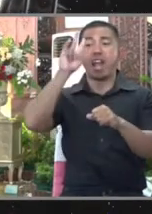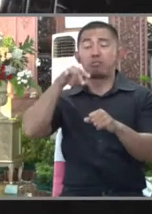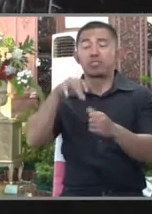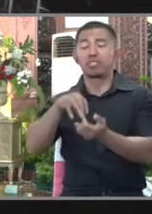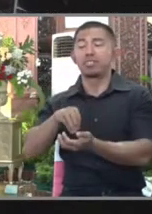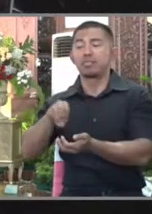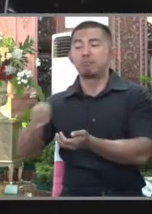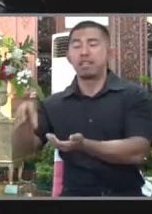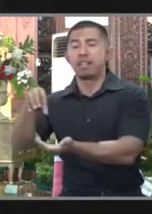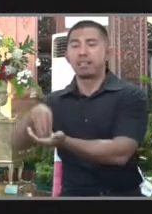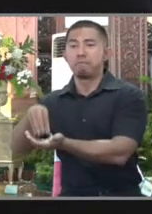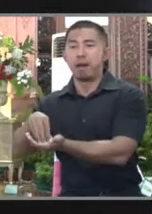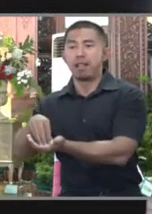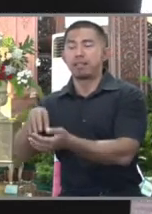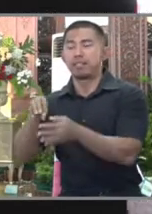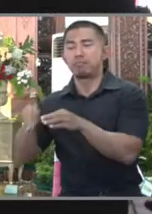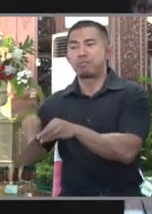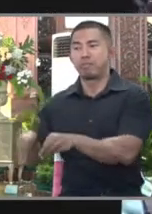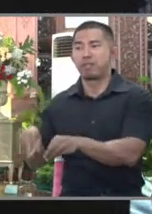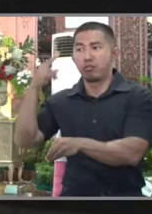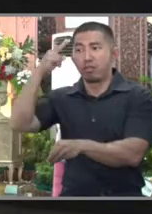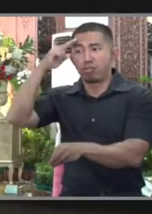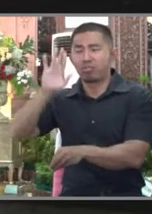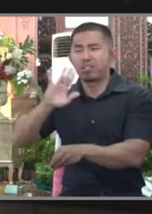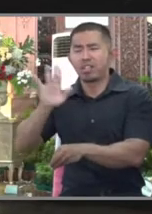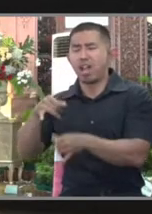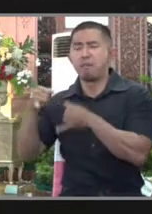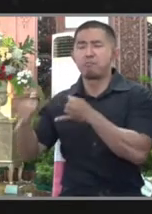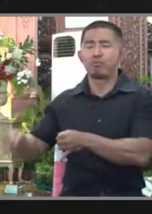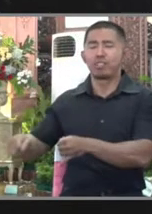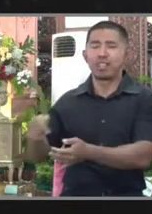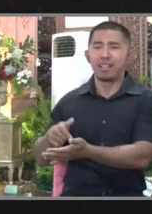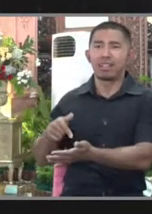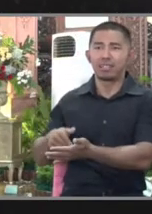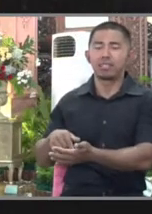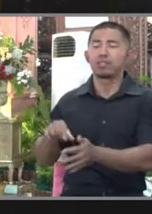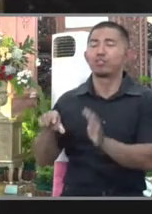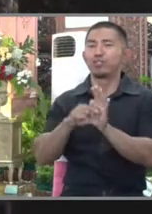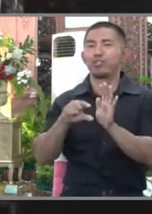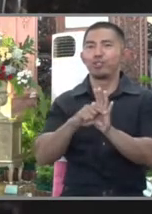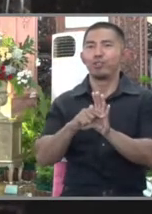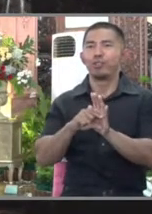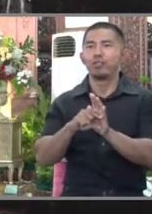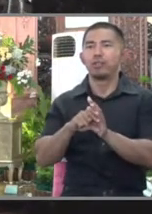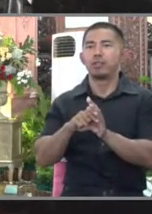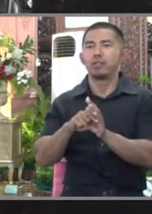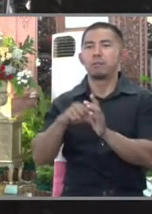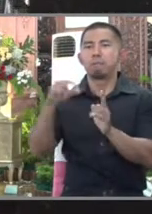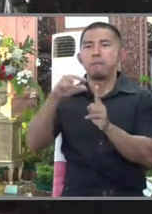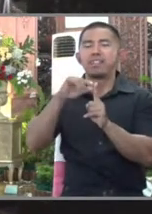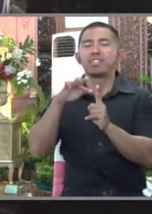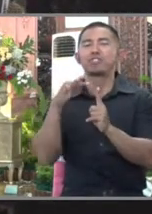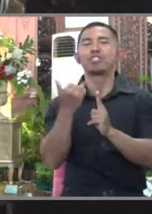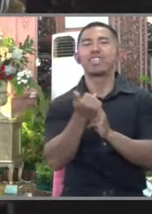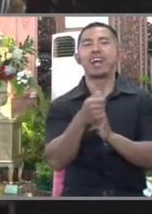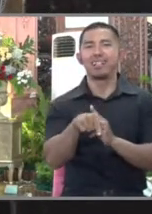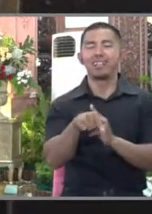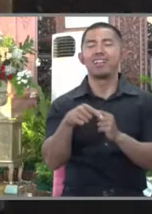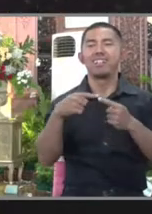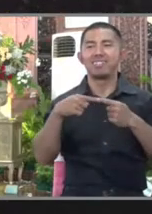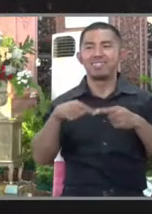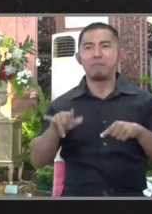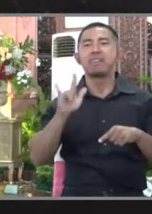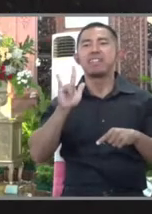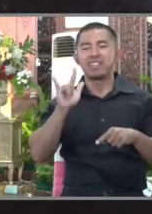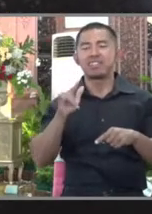di mana anak itu dibimbing agar tidak melakukan bully tersebut. Seperti panti sosial tersebut, Pak. Tapi dia tetap